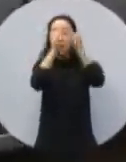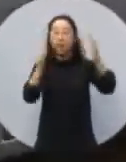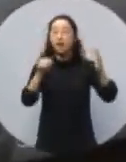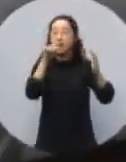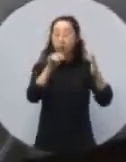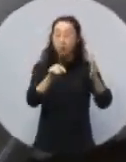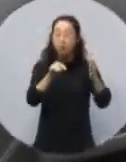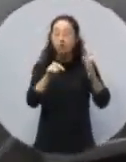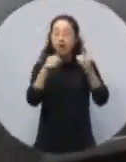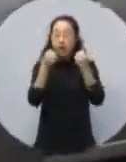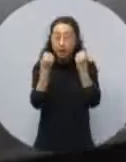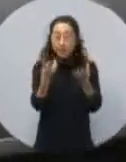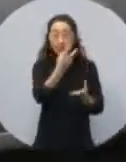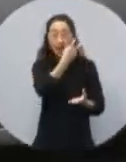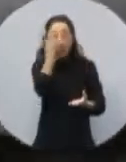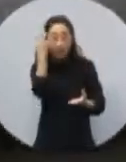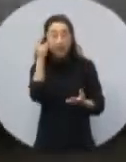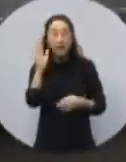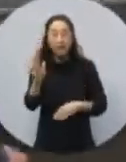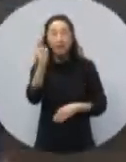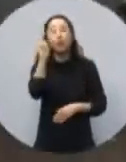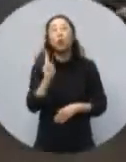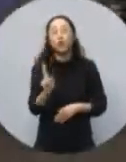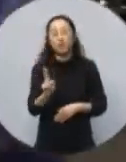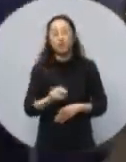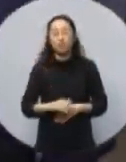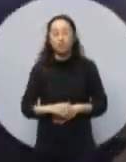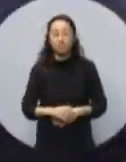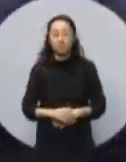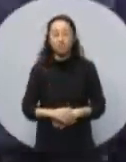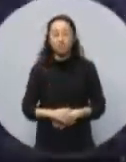では新たな発見があったようです。